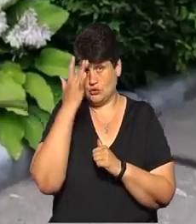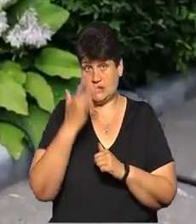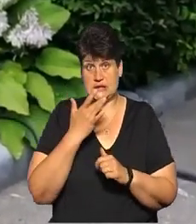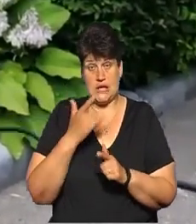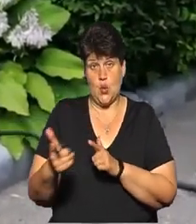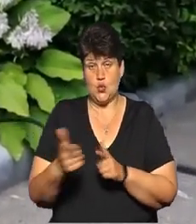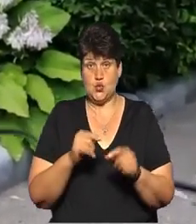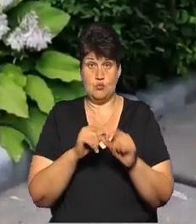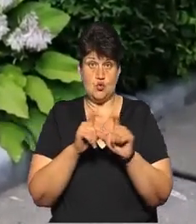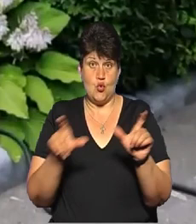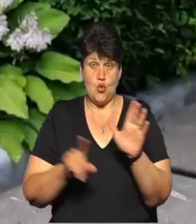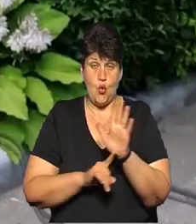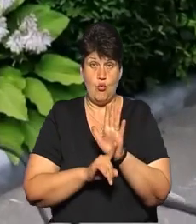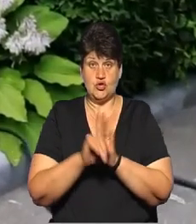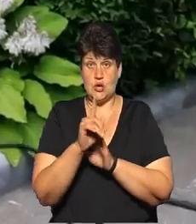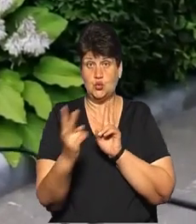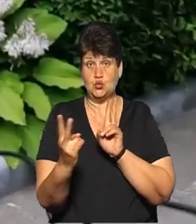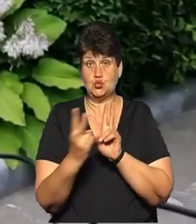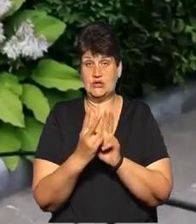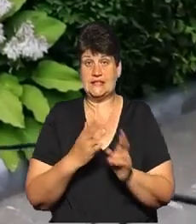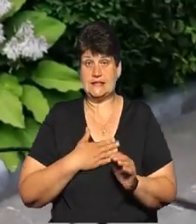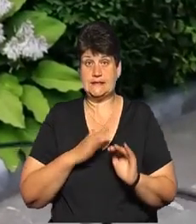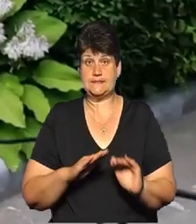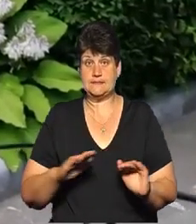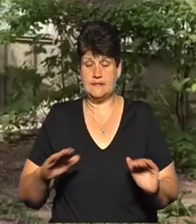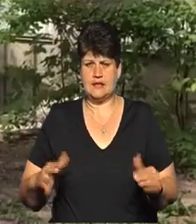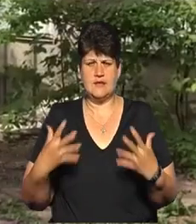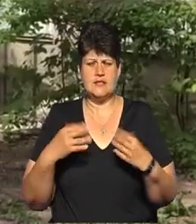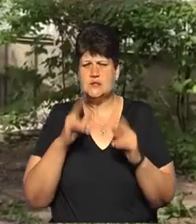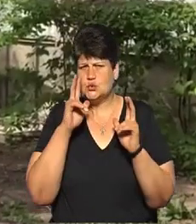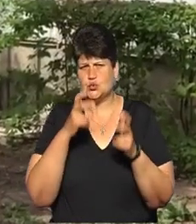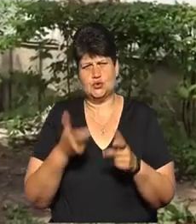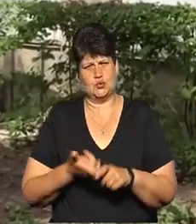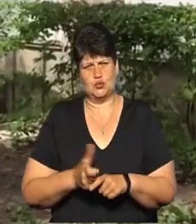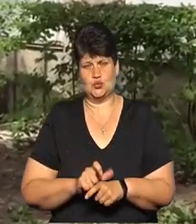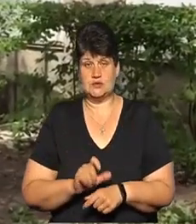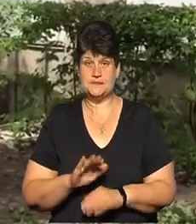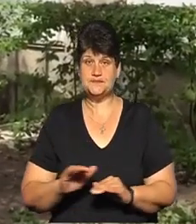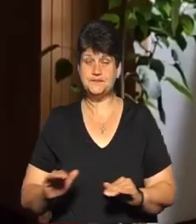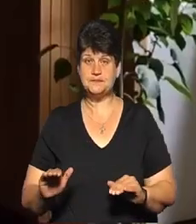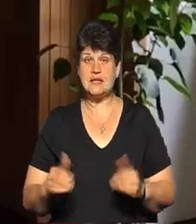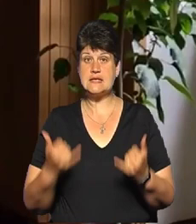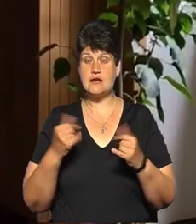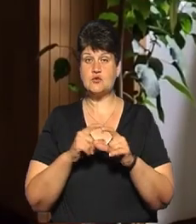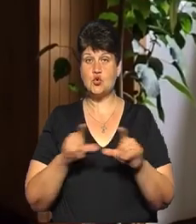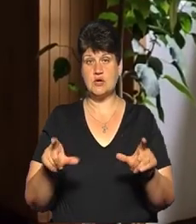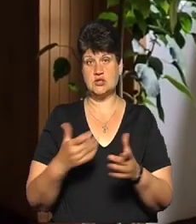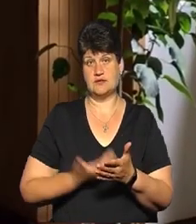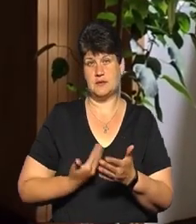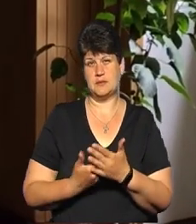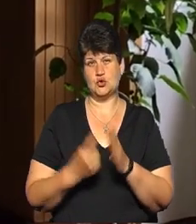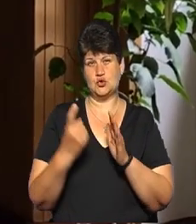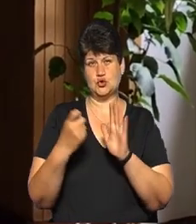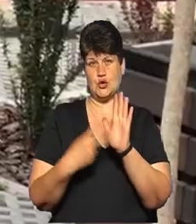до початку, до зустрічі наших учнів, за якими вже дуже скучили. Загалом у школах міста зараз живуть приблизно 170